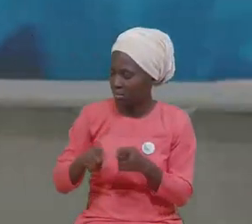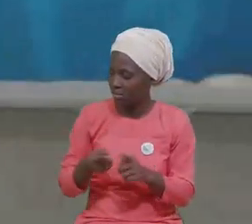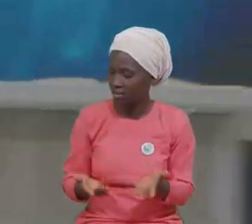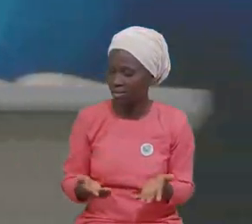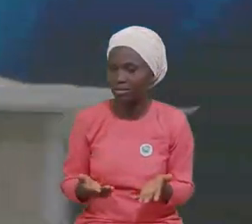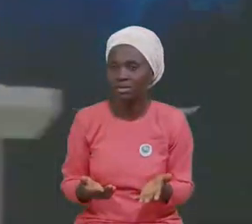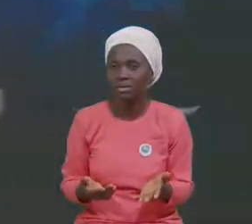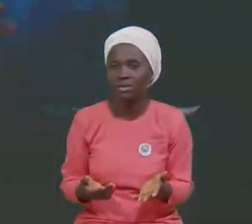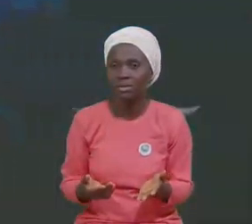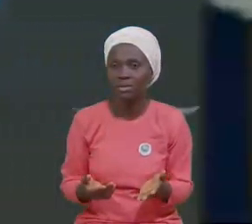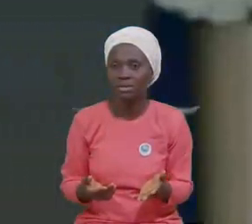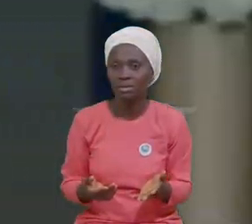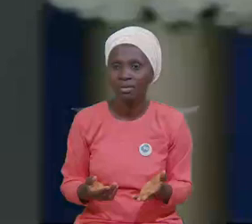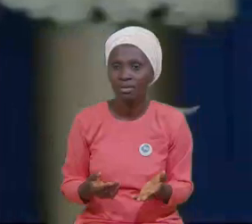ami,